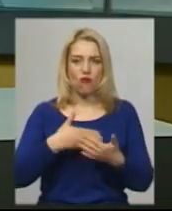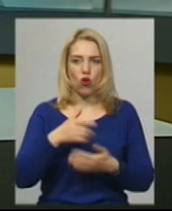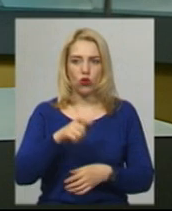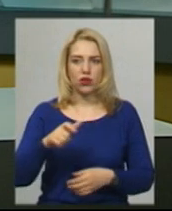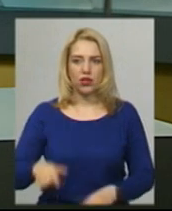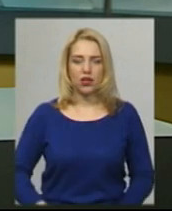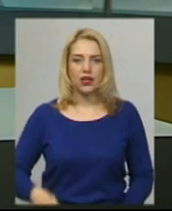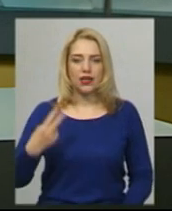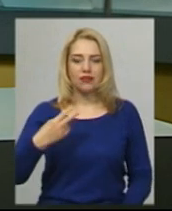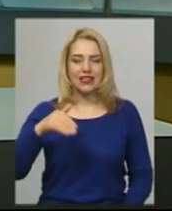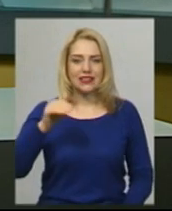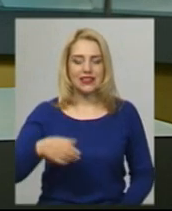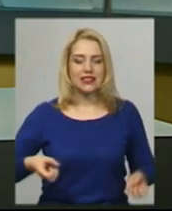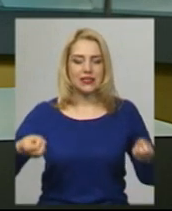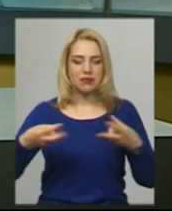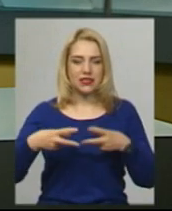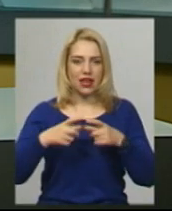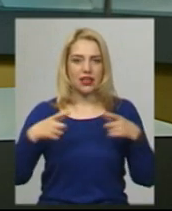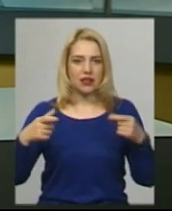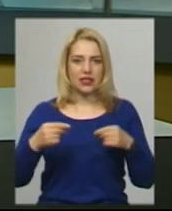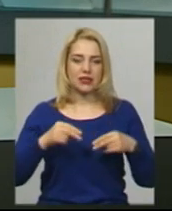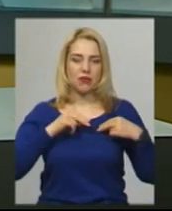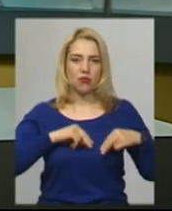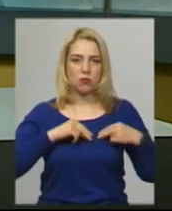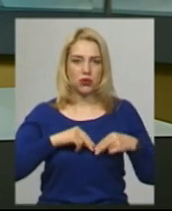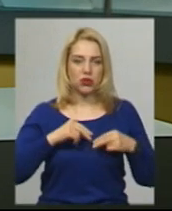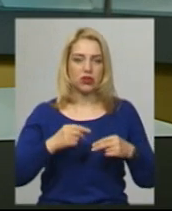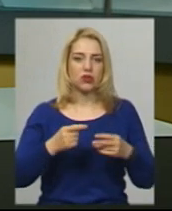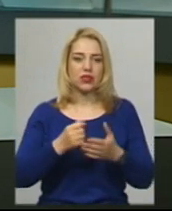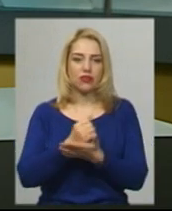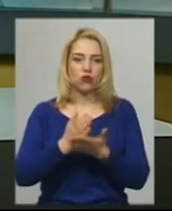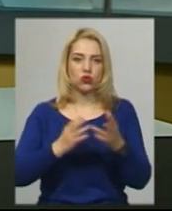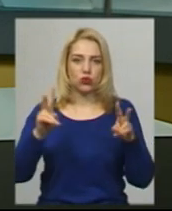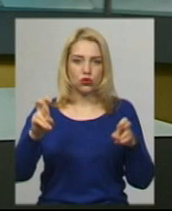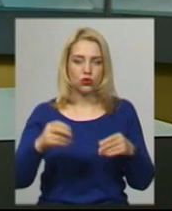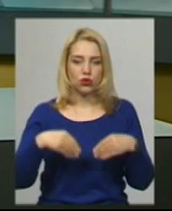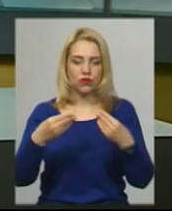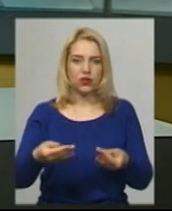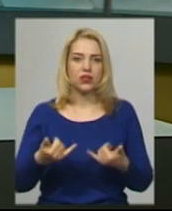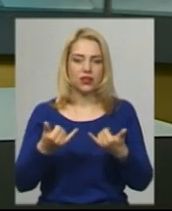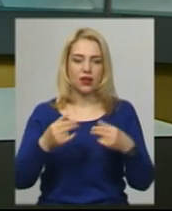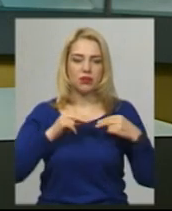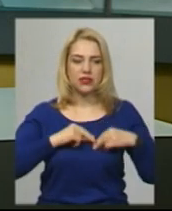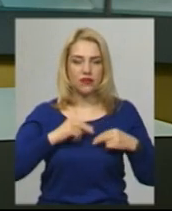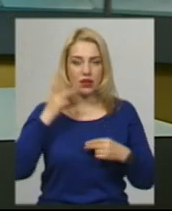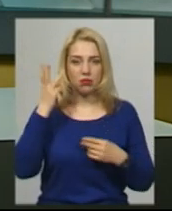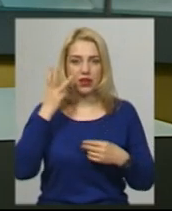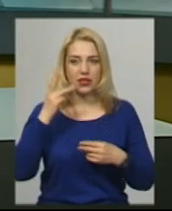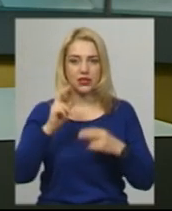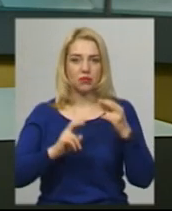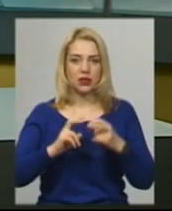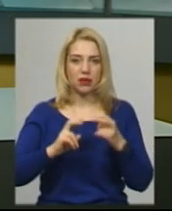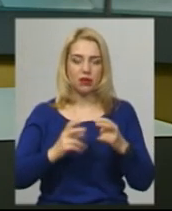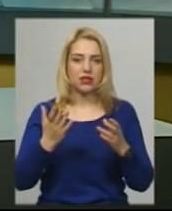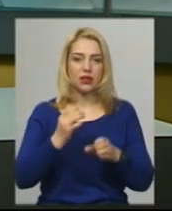20 тисяч спеціальних квитків під назвою «Співробітник критичної інфраструктури» видали для працівників хмельницьких підприємств, які працюють під